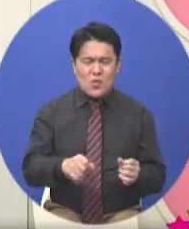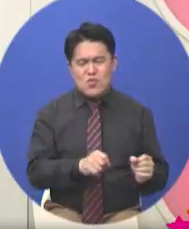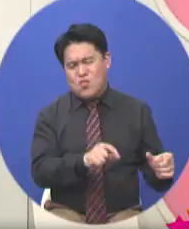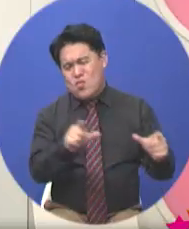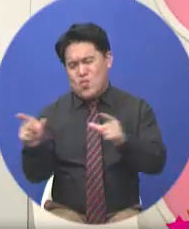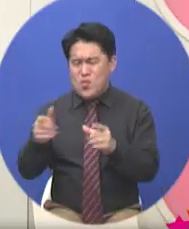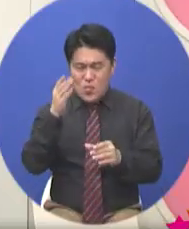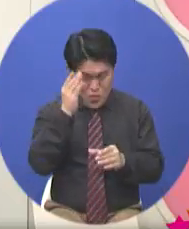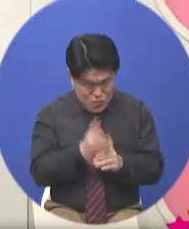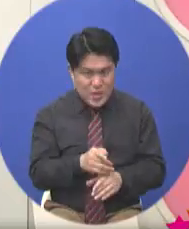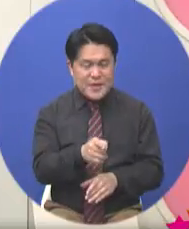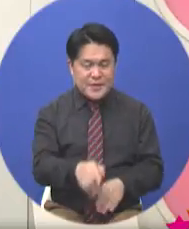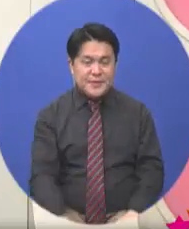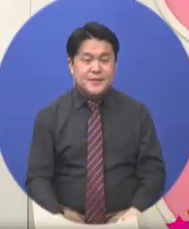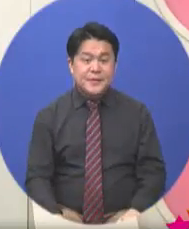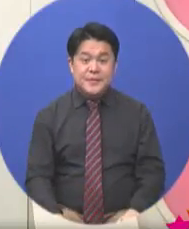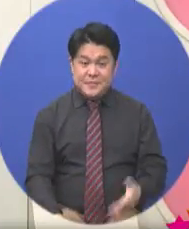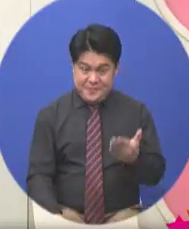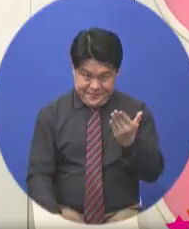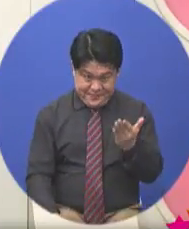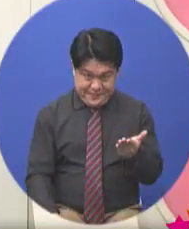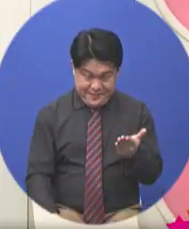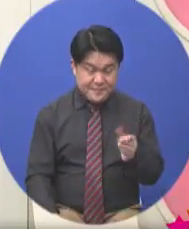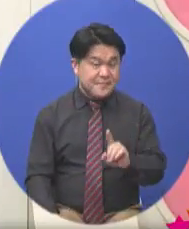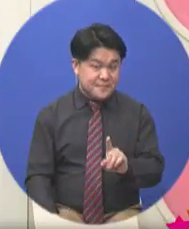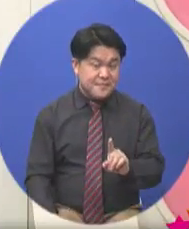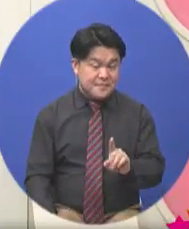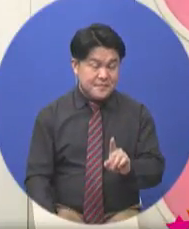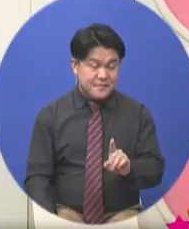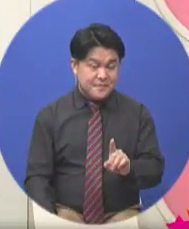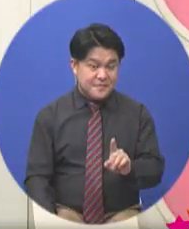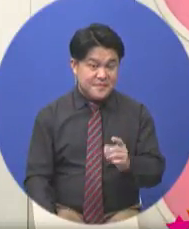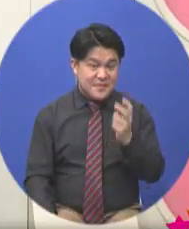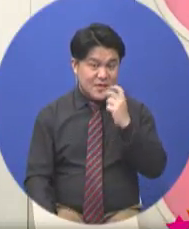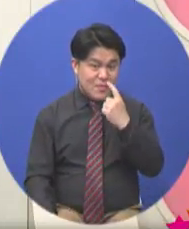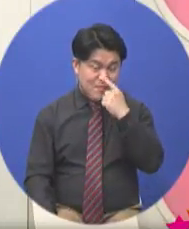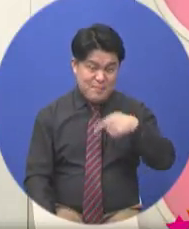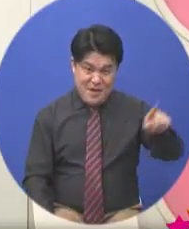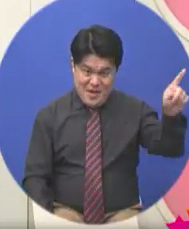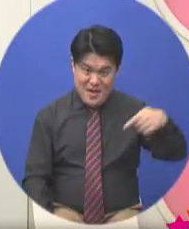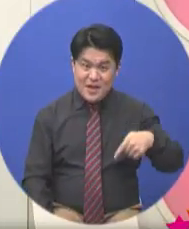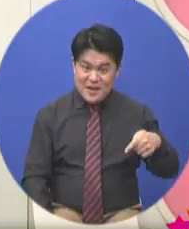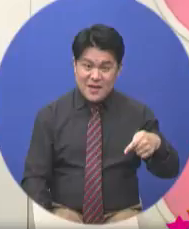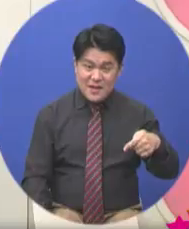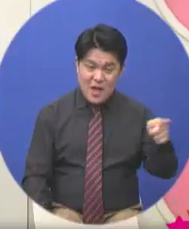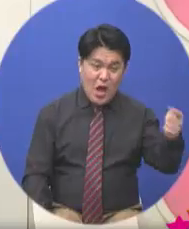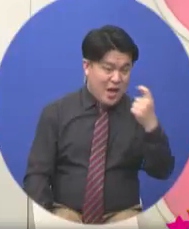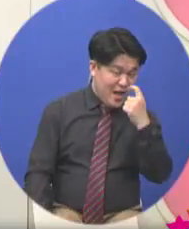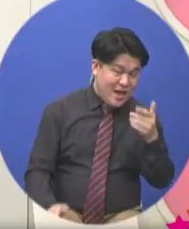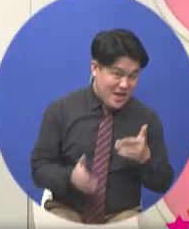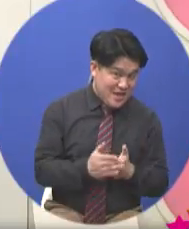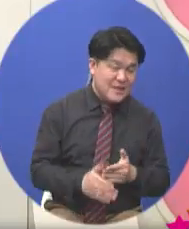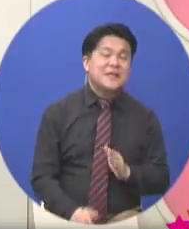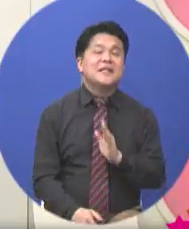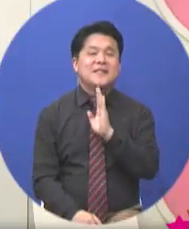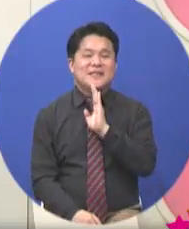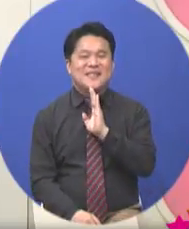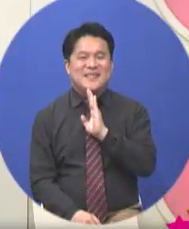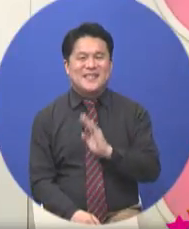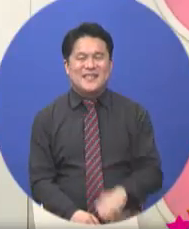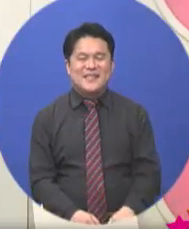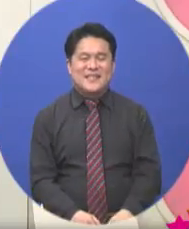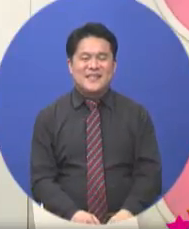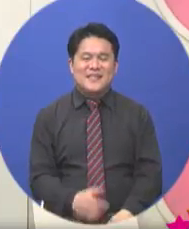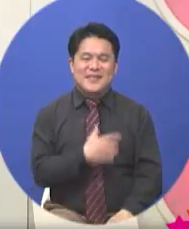많이들 부르시는데 우리 김자 어머님께서도 노래 교실에서 배우셨어요? 예.